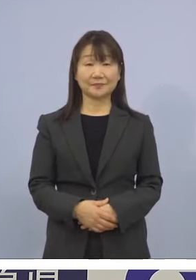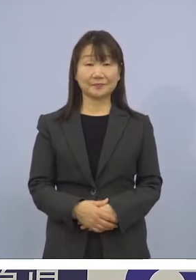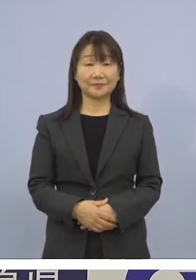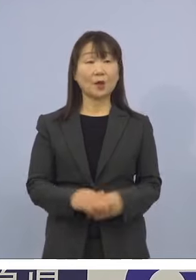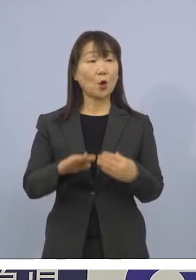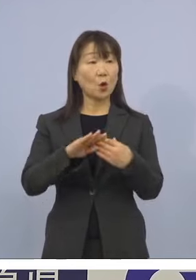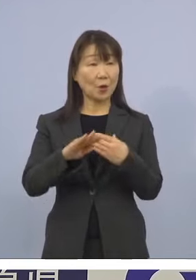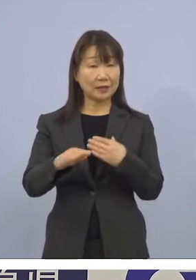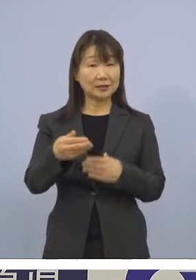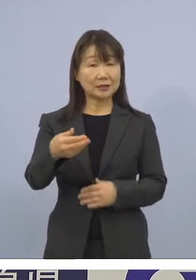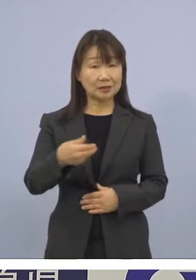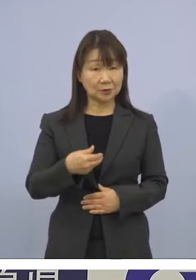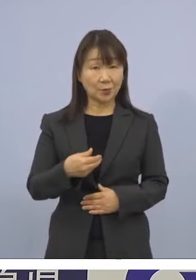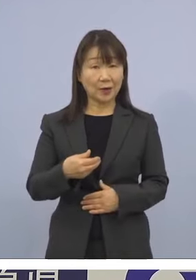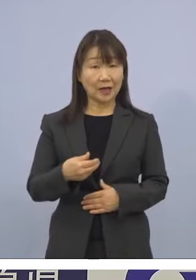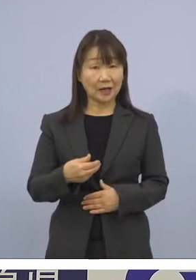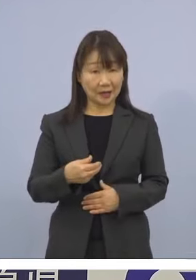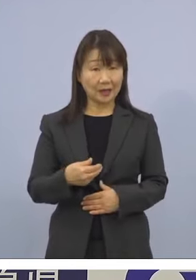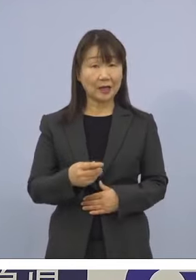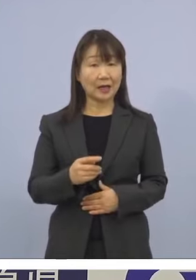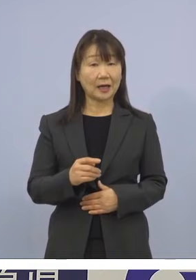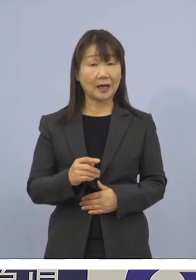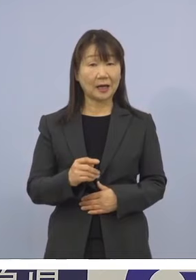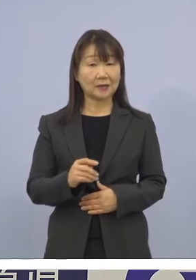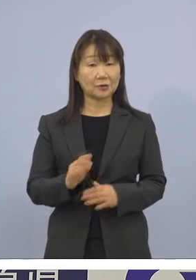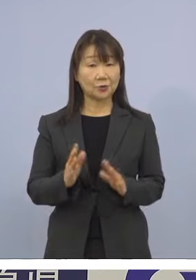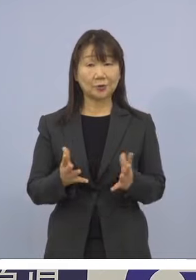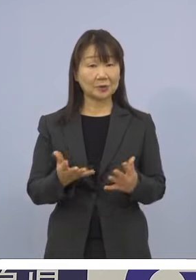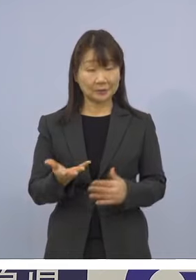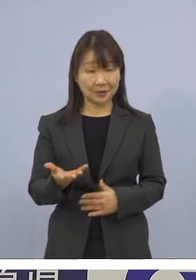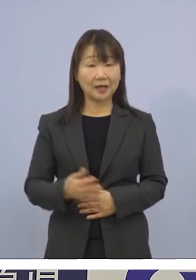他に質問のある者はいらっしゃいますでしょうか。大丈夫